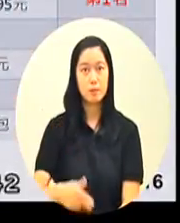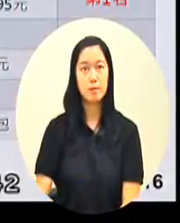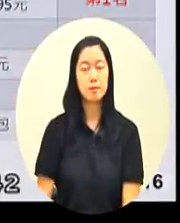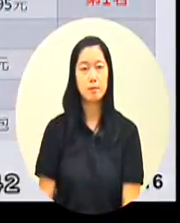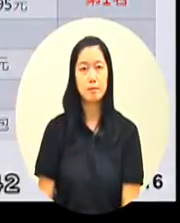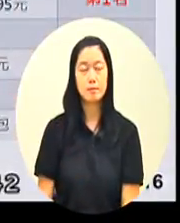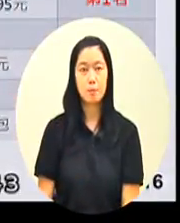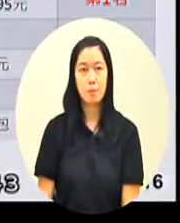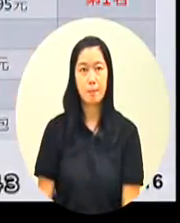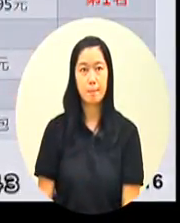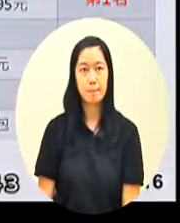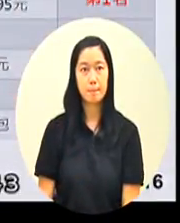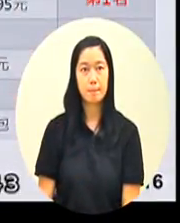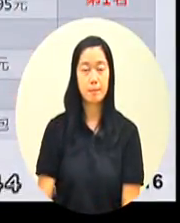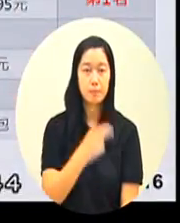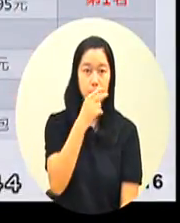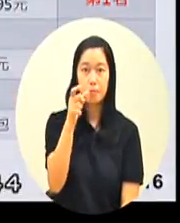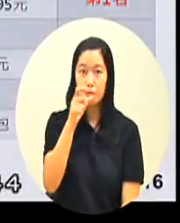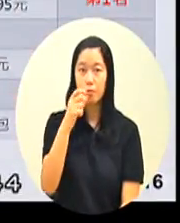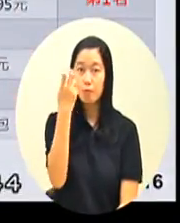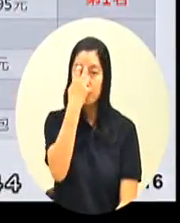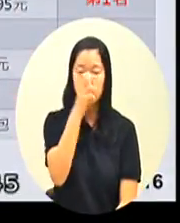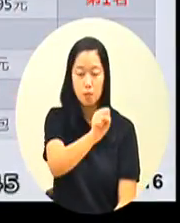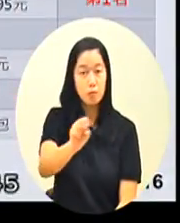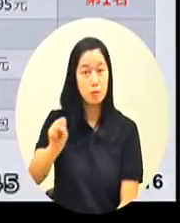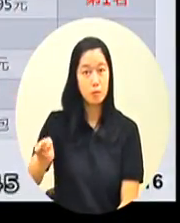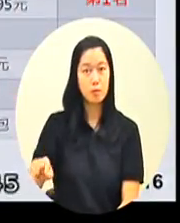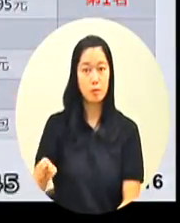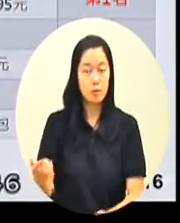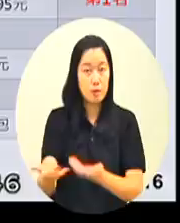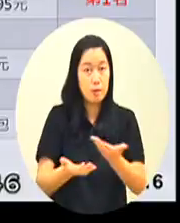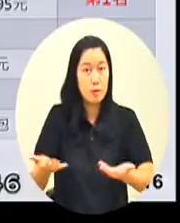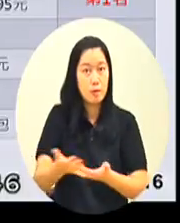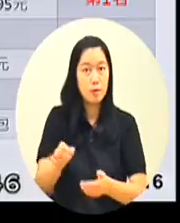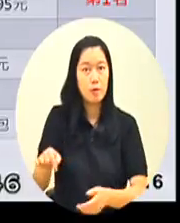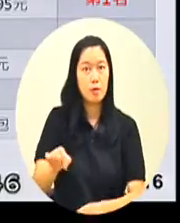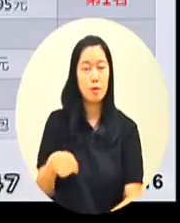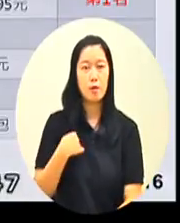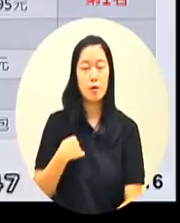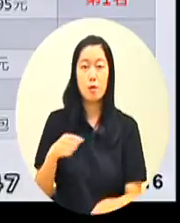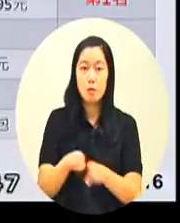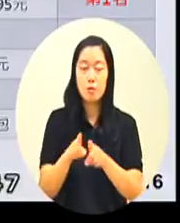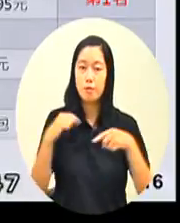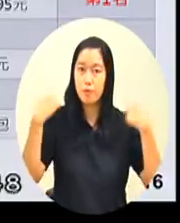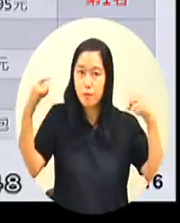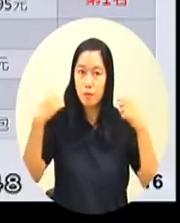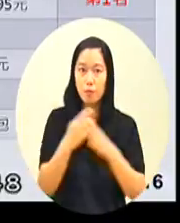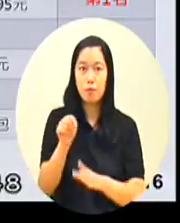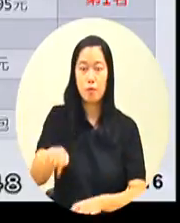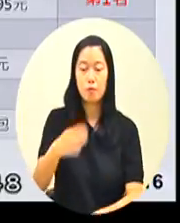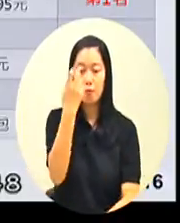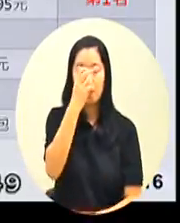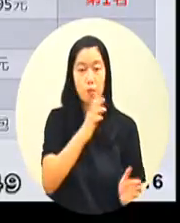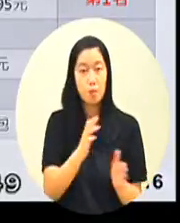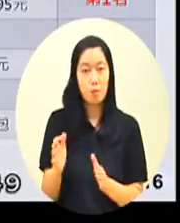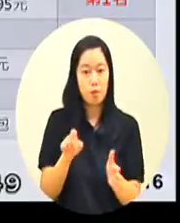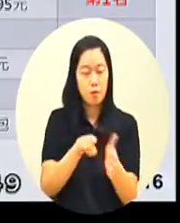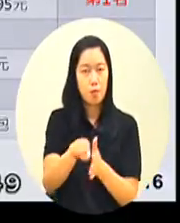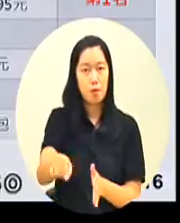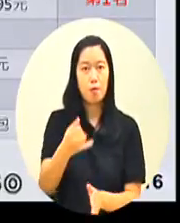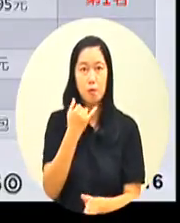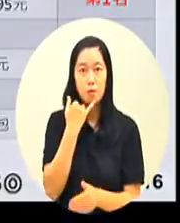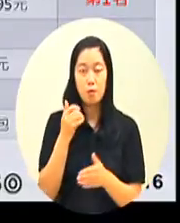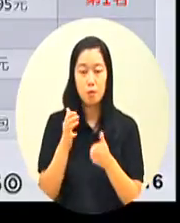那烟酒查缉的部分，那我们平常我们烟酒管理科呢，都进行一